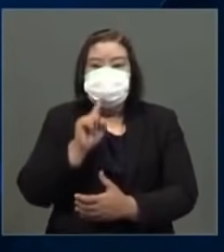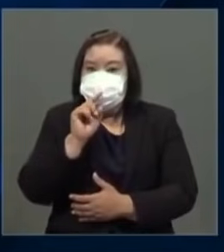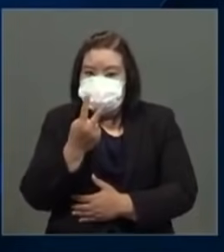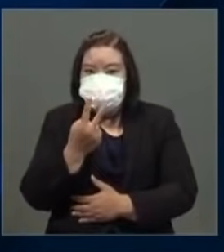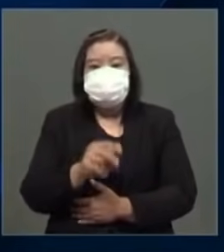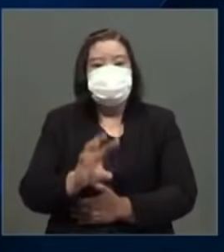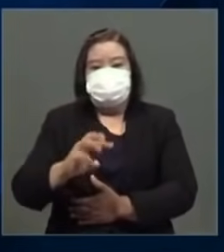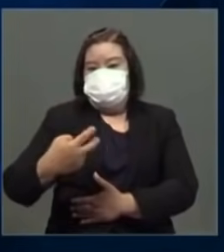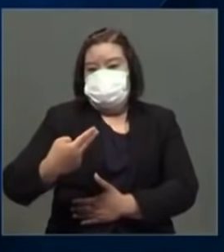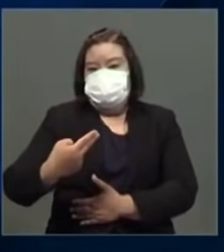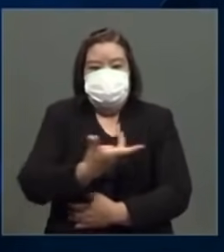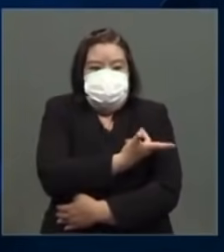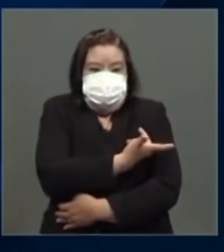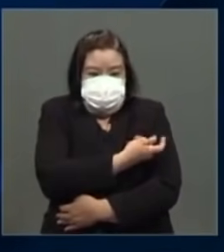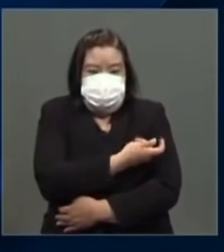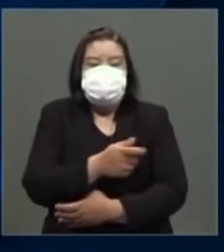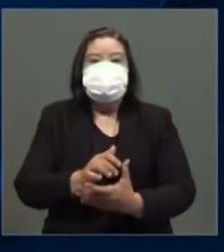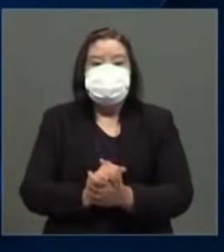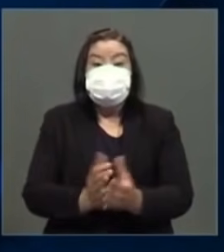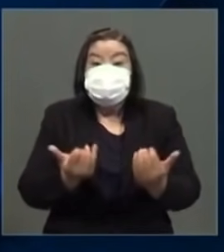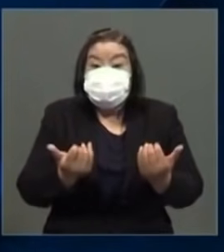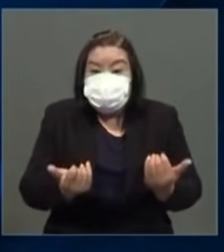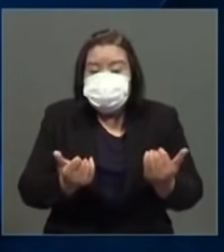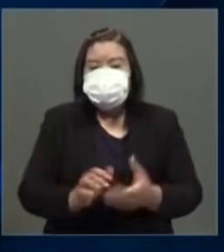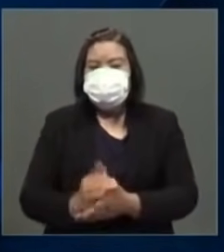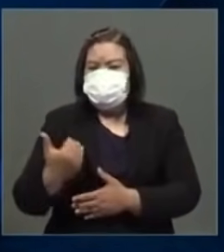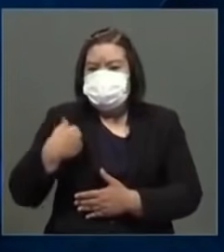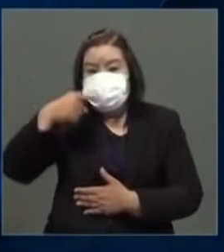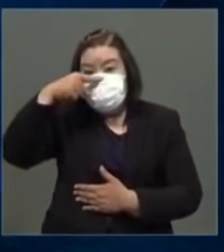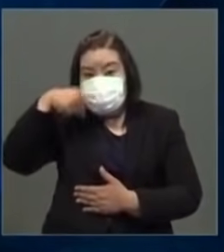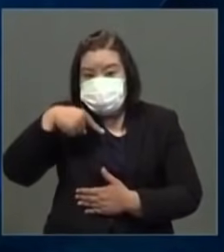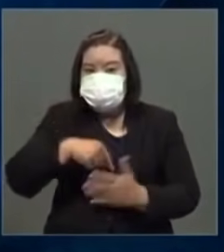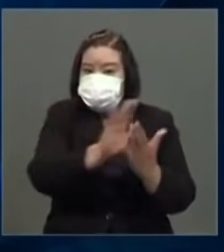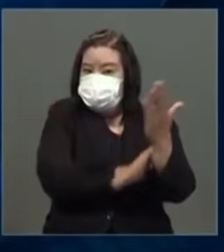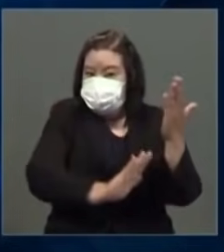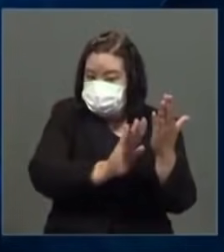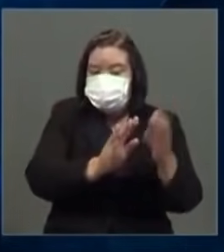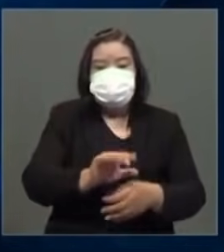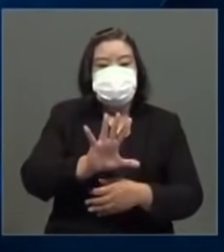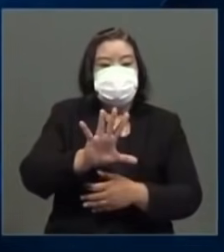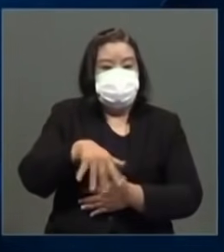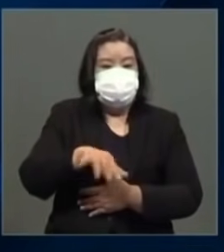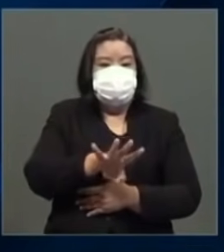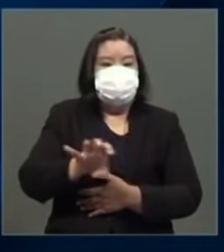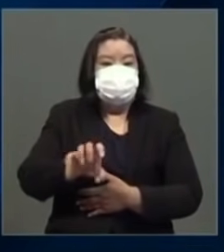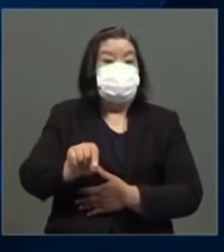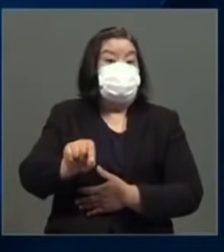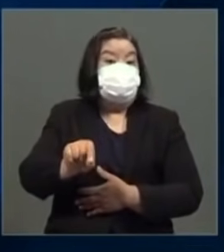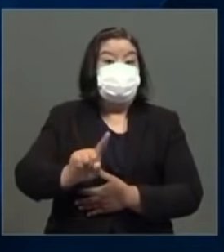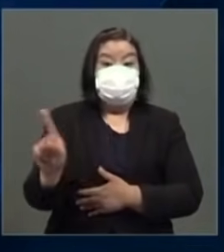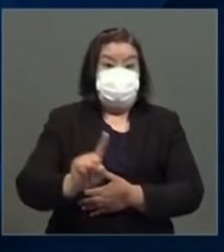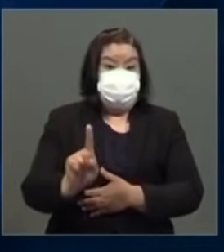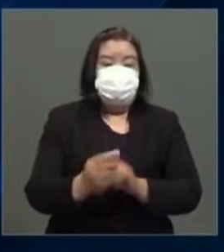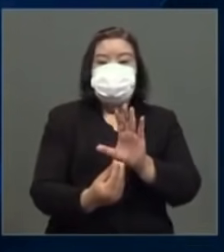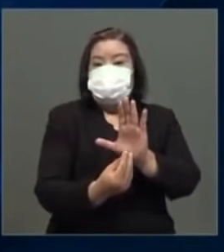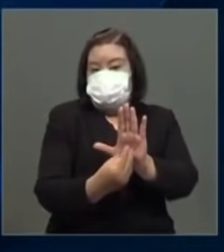ะครับไปดูการกระจายนะครับว่าของประเทศไทย 5,420 นี่กรุงเทพมหานครนะ